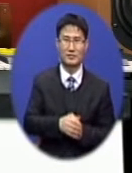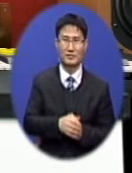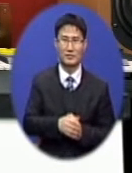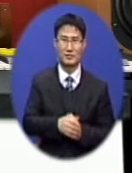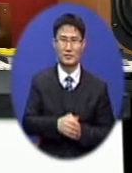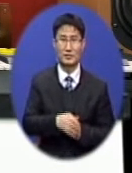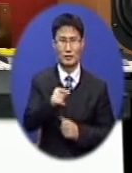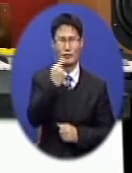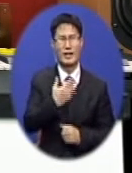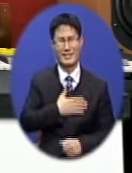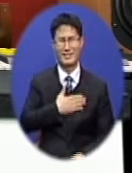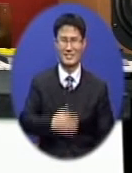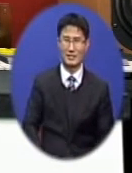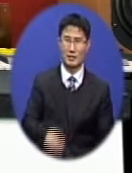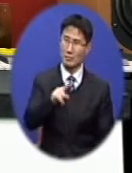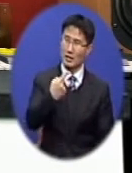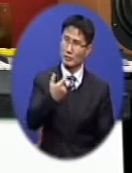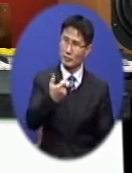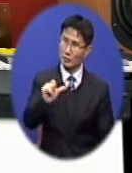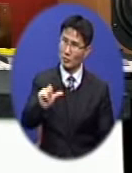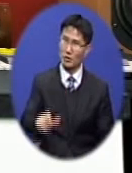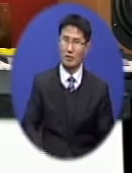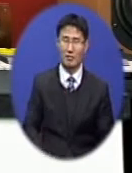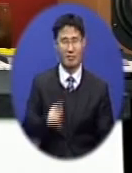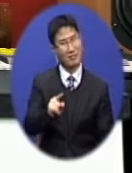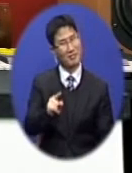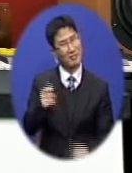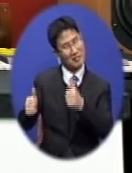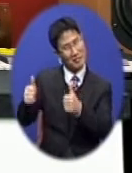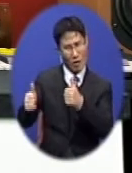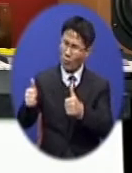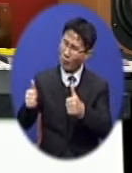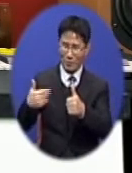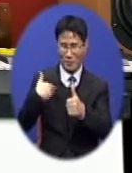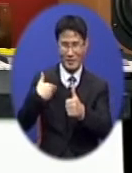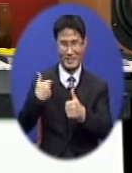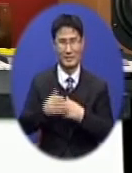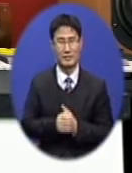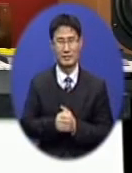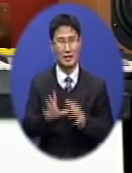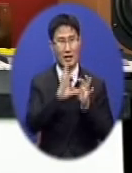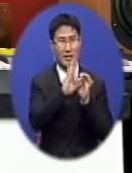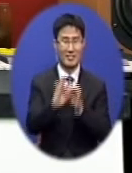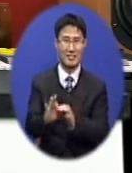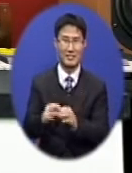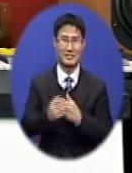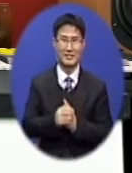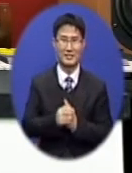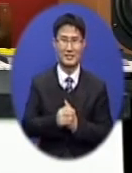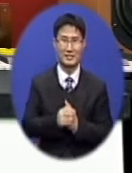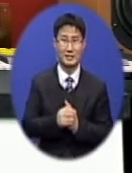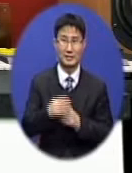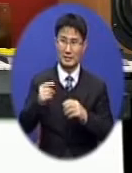이렇게 나오실 줄 알았어요. 네. 네, 165. 자, 이게 오늘 판도가 어떻게 될지 모르겠습니다. 네. 자, 계속해서 네. 김혜영